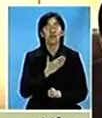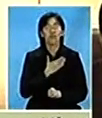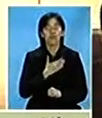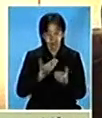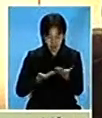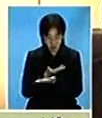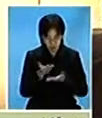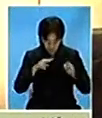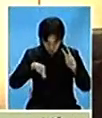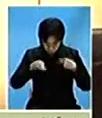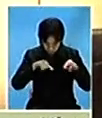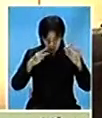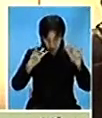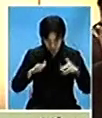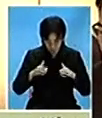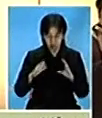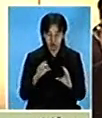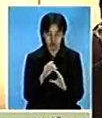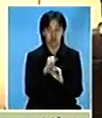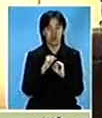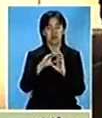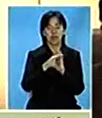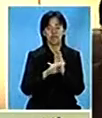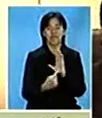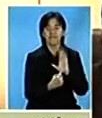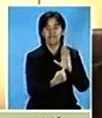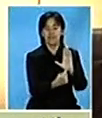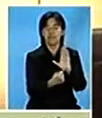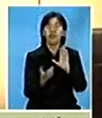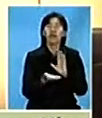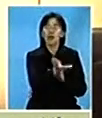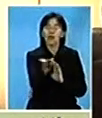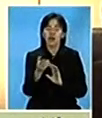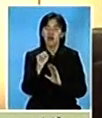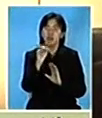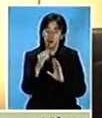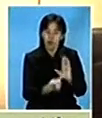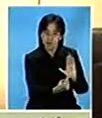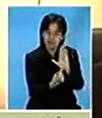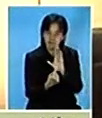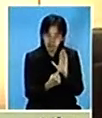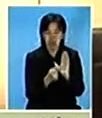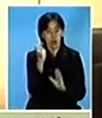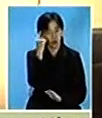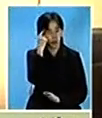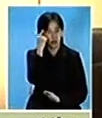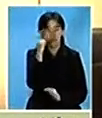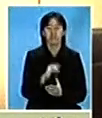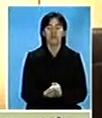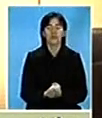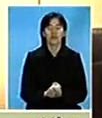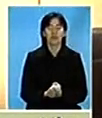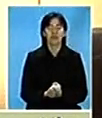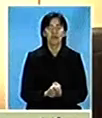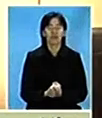เรียนผลของการพิจารณาพอสังเขปให้ต่อที่ประชุมวุฒิสภาเนื่องด้วยวิชา